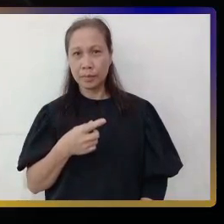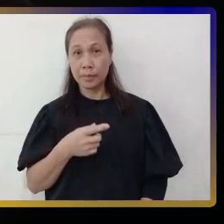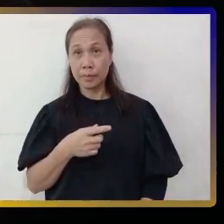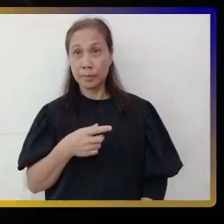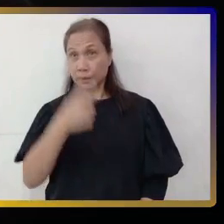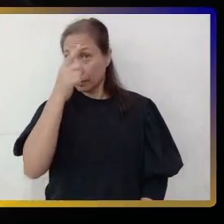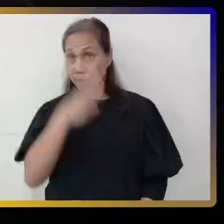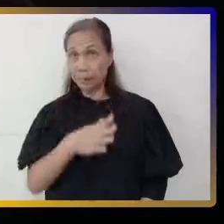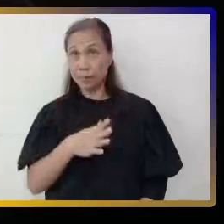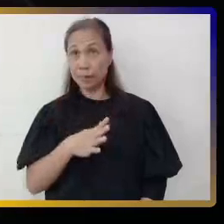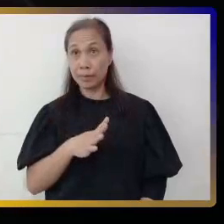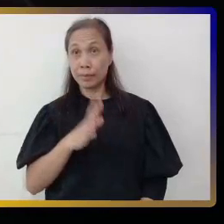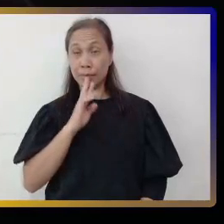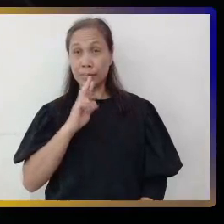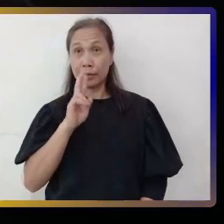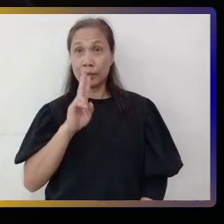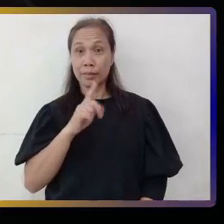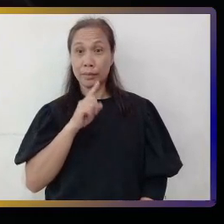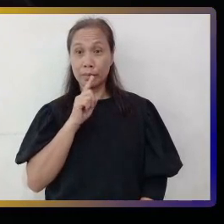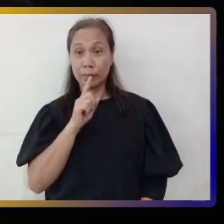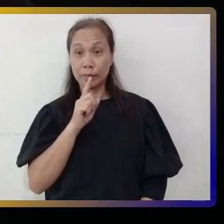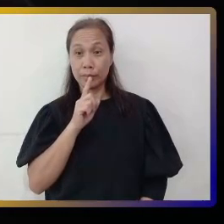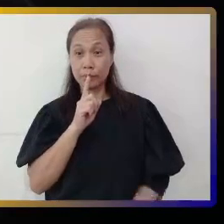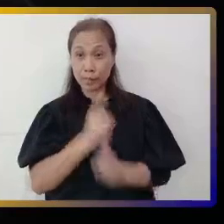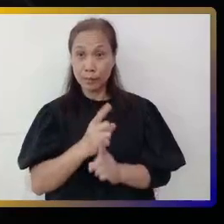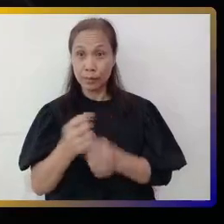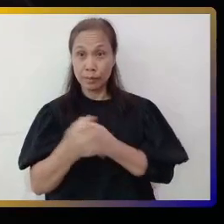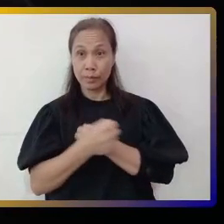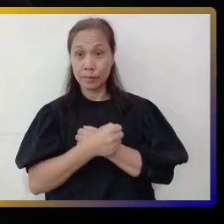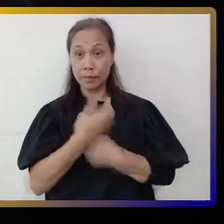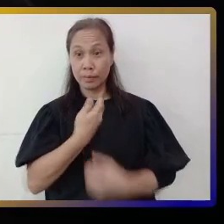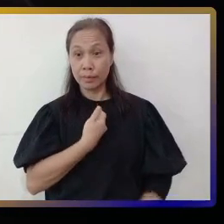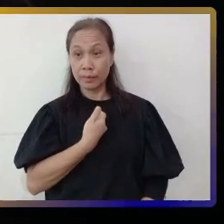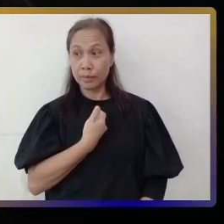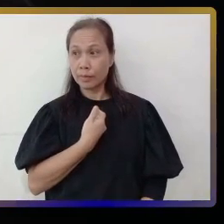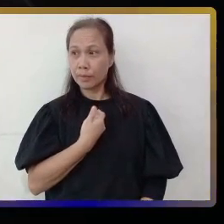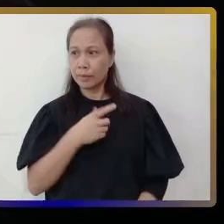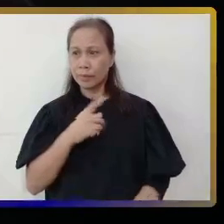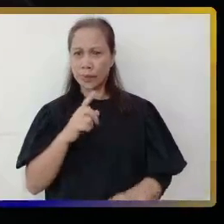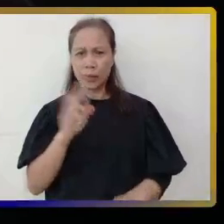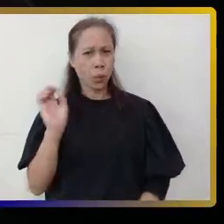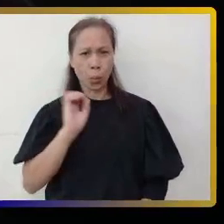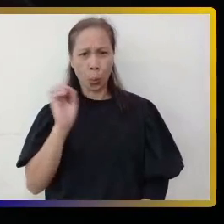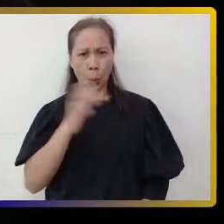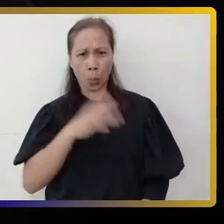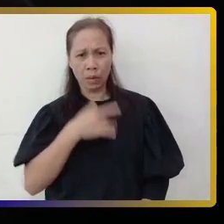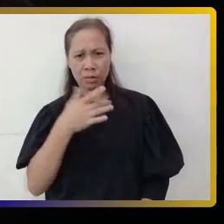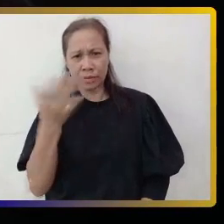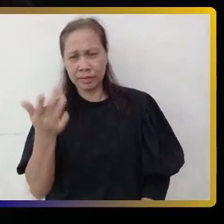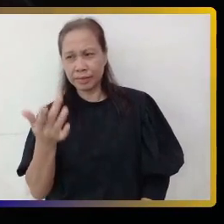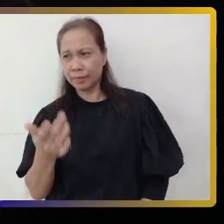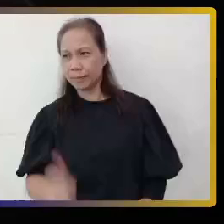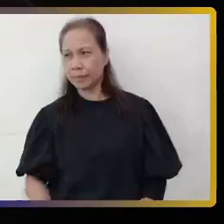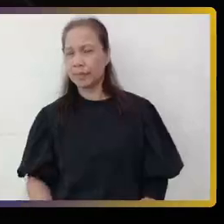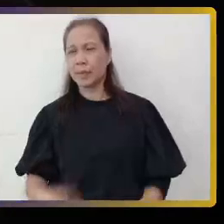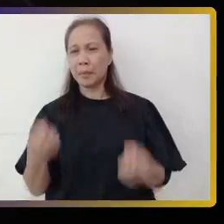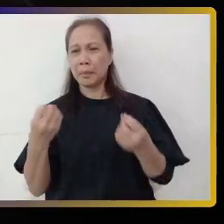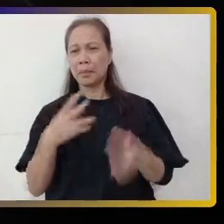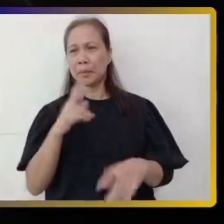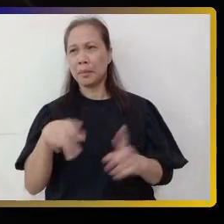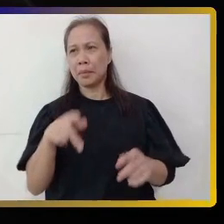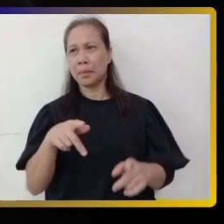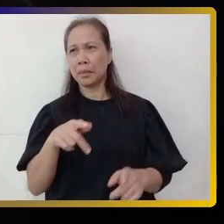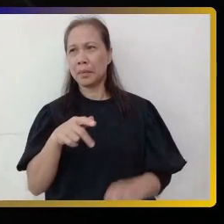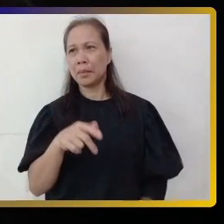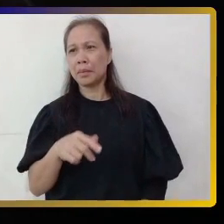Hindi ko maramdaman namahal ako ng Diyos di ba ang daming ganyan na nagtatanong Mga kapatid ang daming ganyan ang nagsasalita na